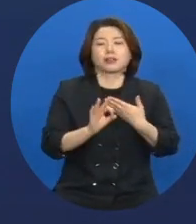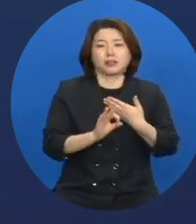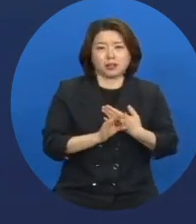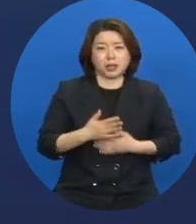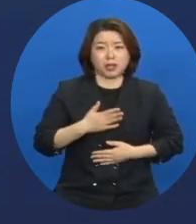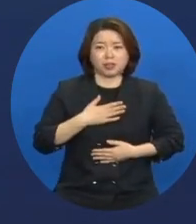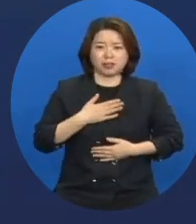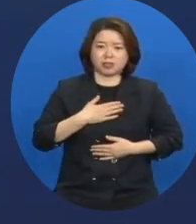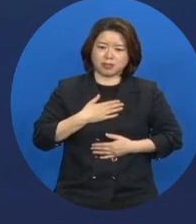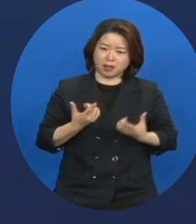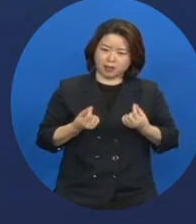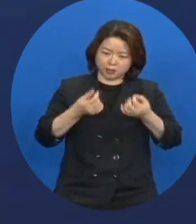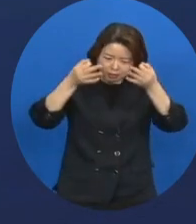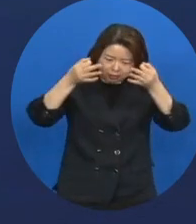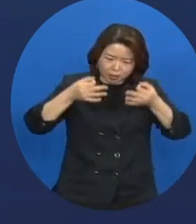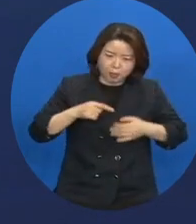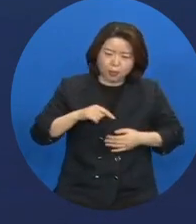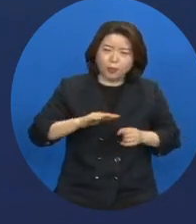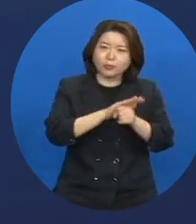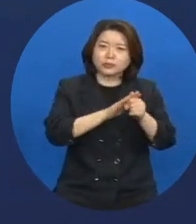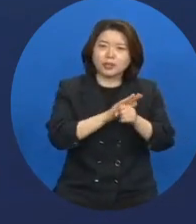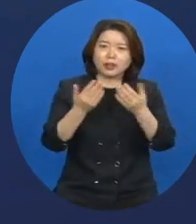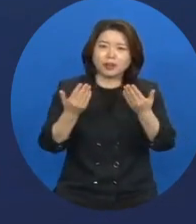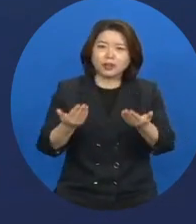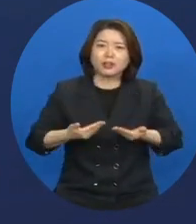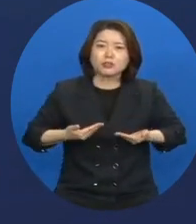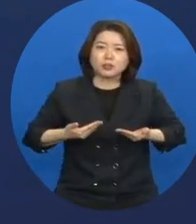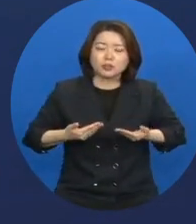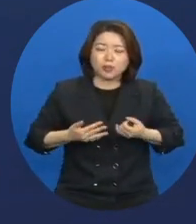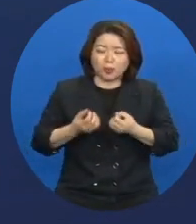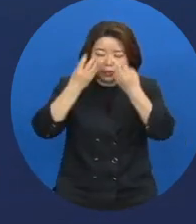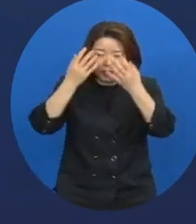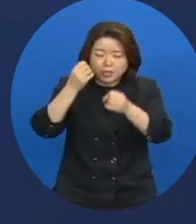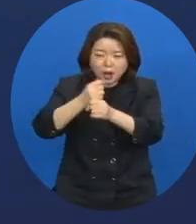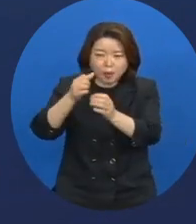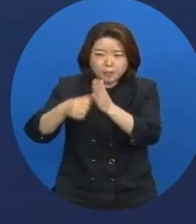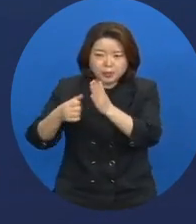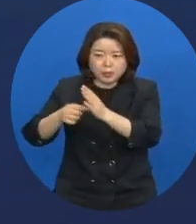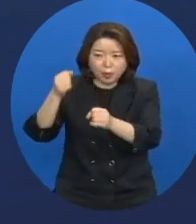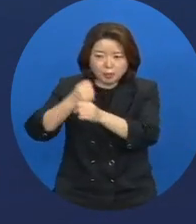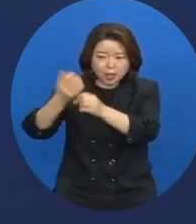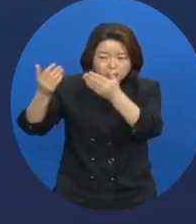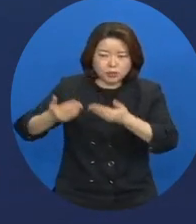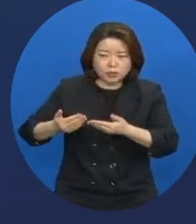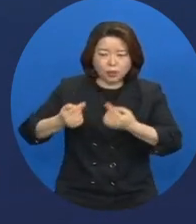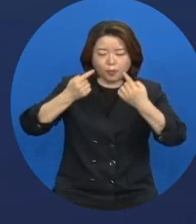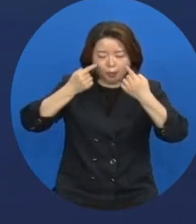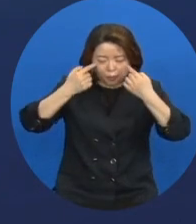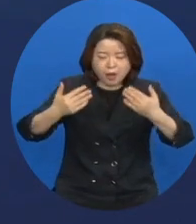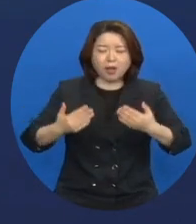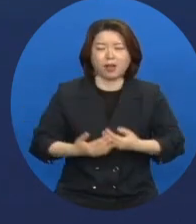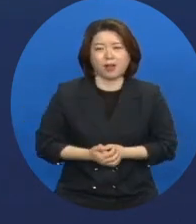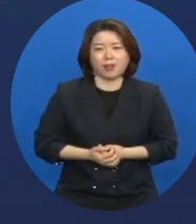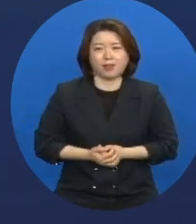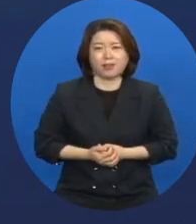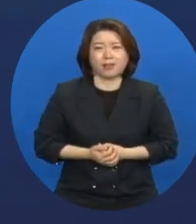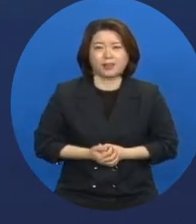같은 자도 사랑하시고 새로운 피조물을 만드시는 것이 확실하지 않겠습니까?